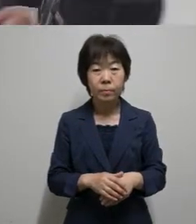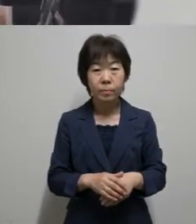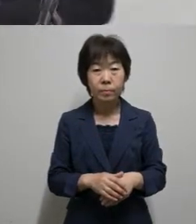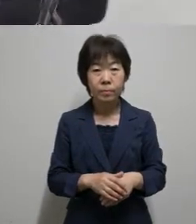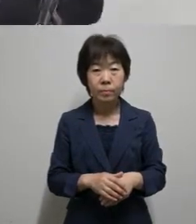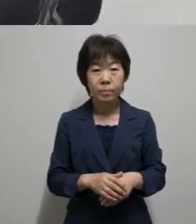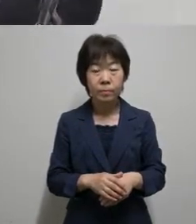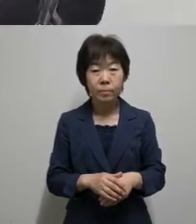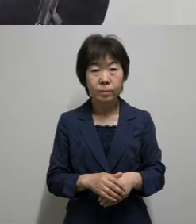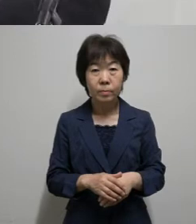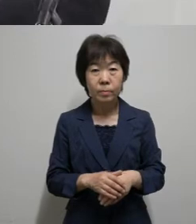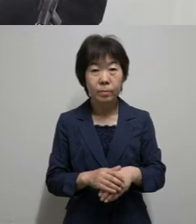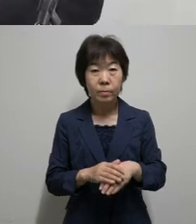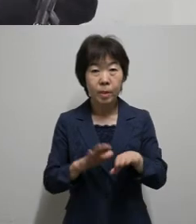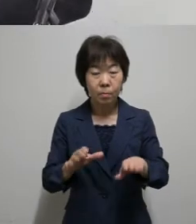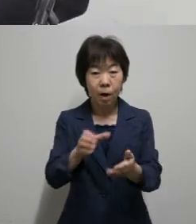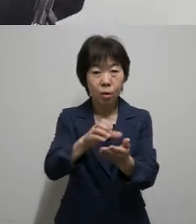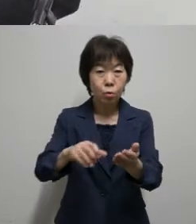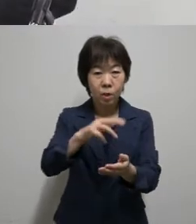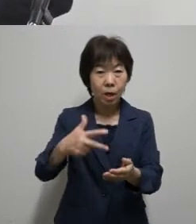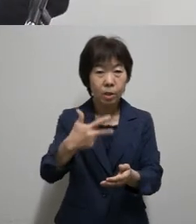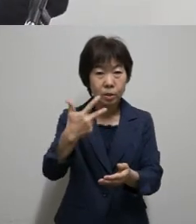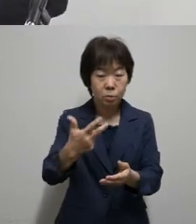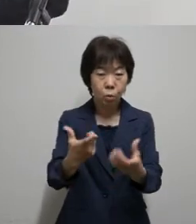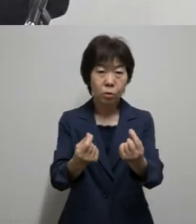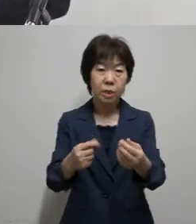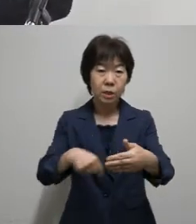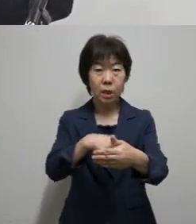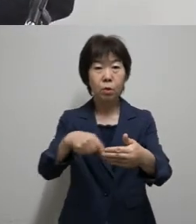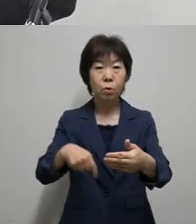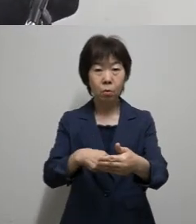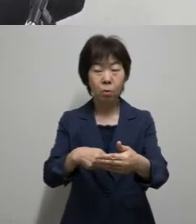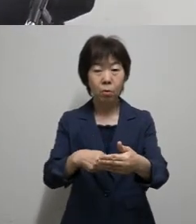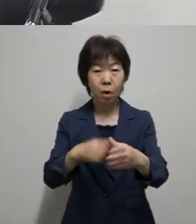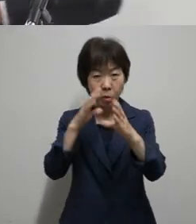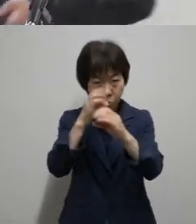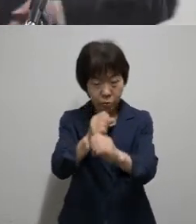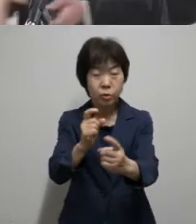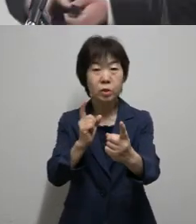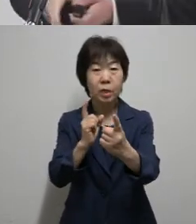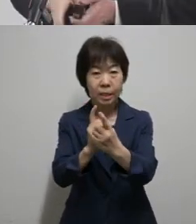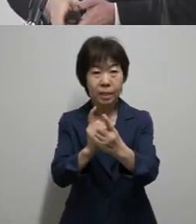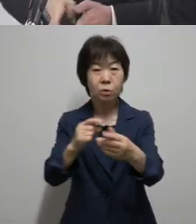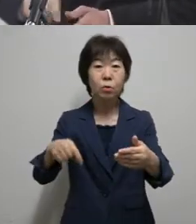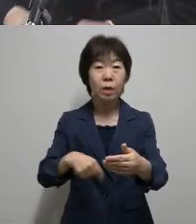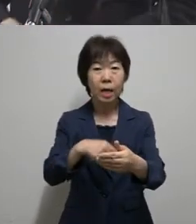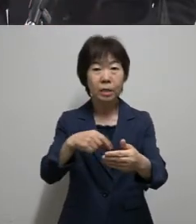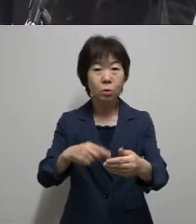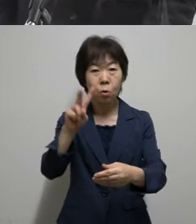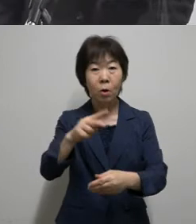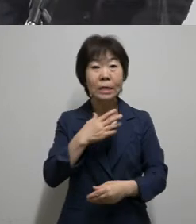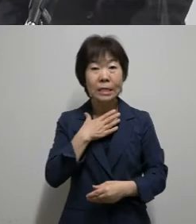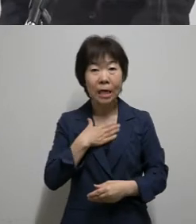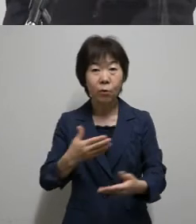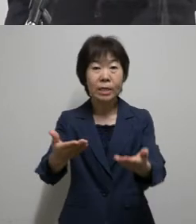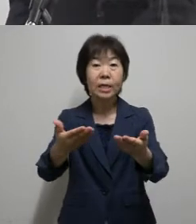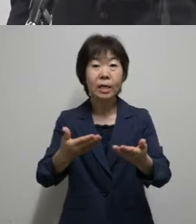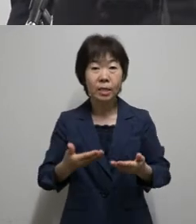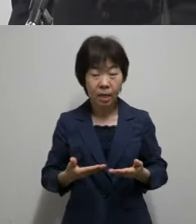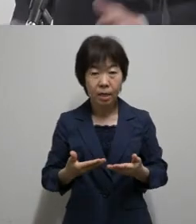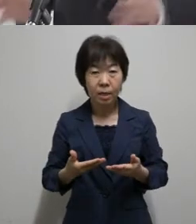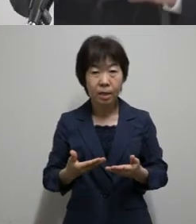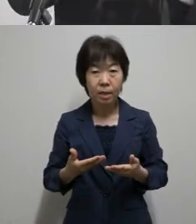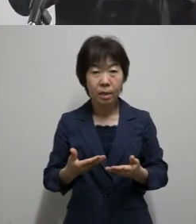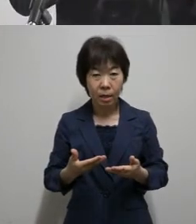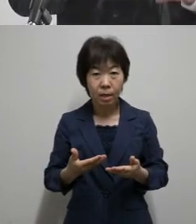今これ郡山市も同じ中身でありますがこういった集中対策の中身をご理解をいただいて3つの市民の